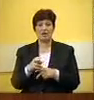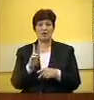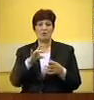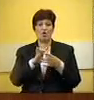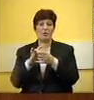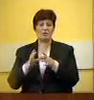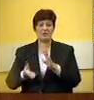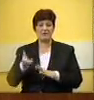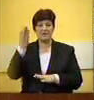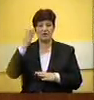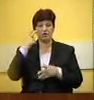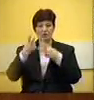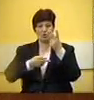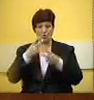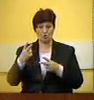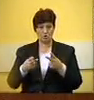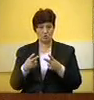ima većinski kontrolni paket.